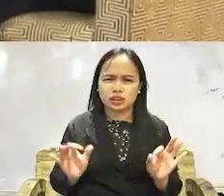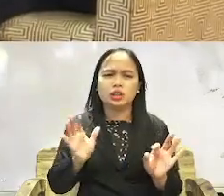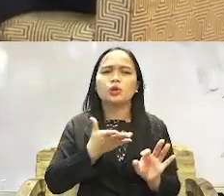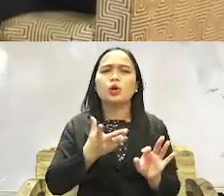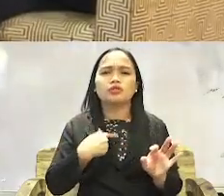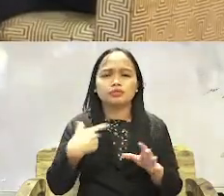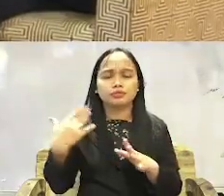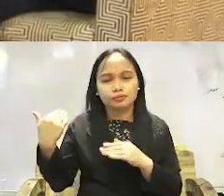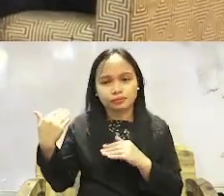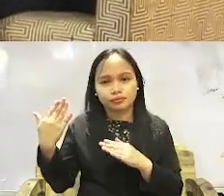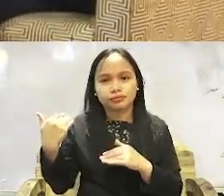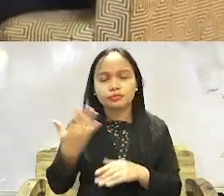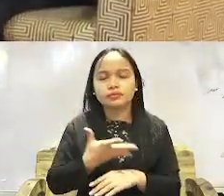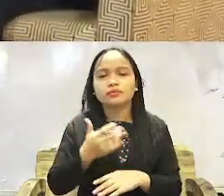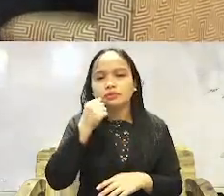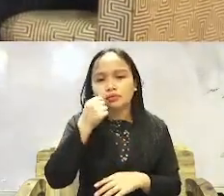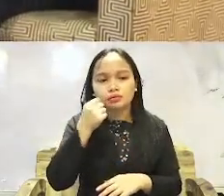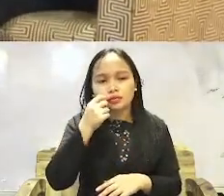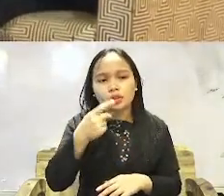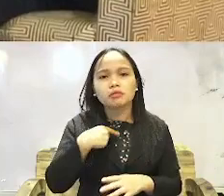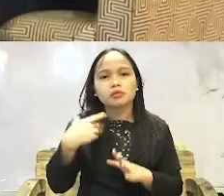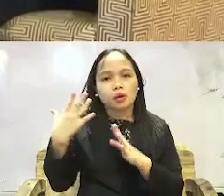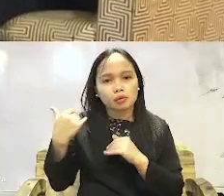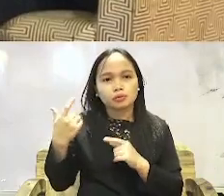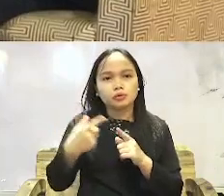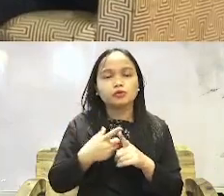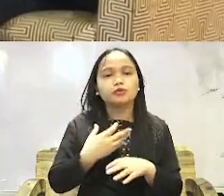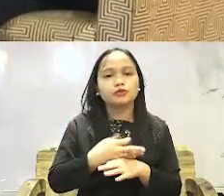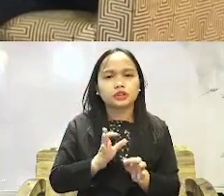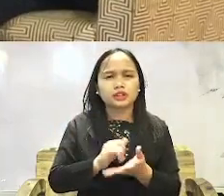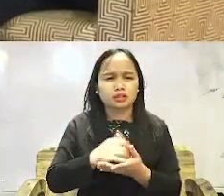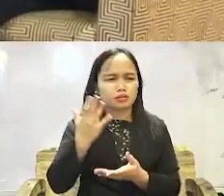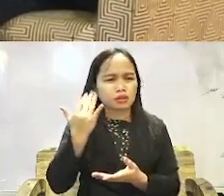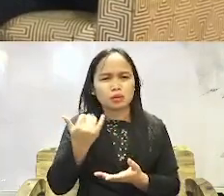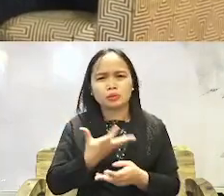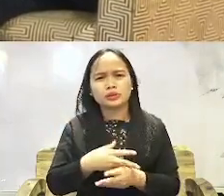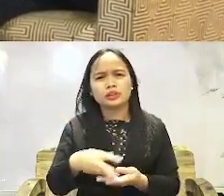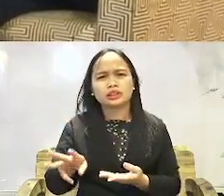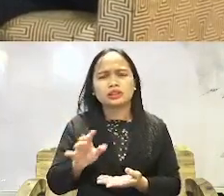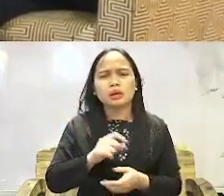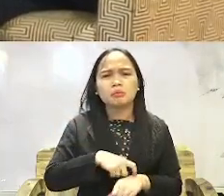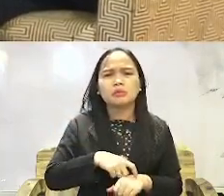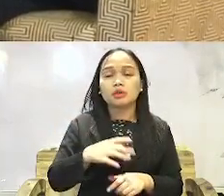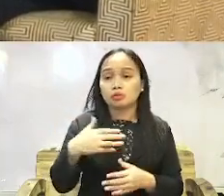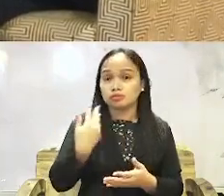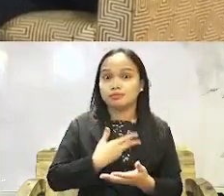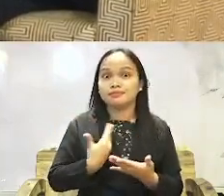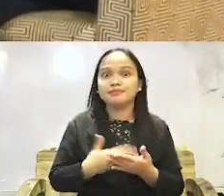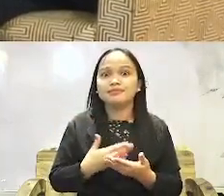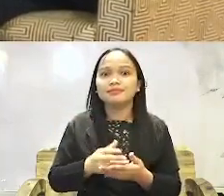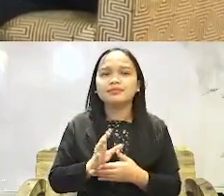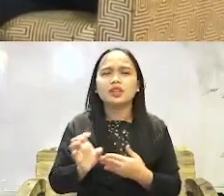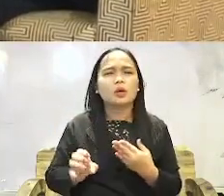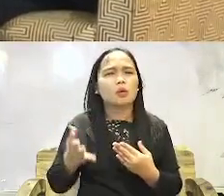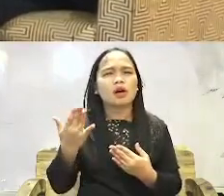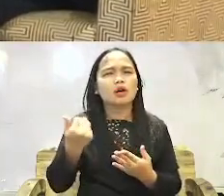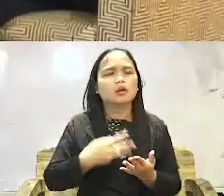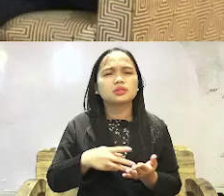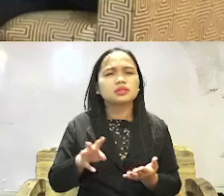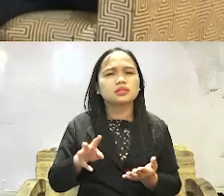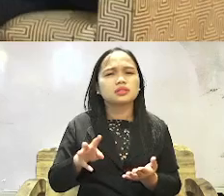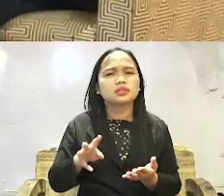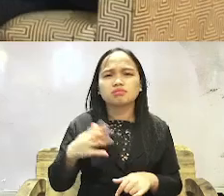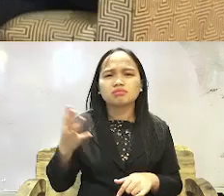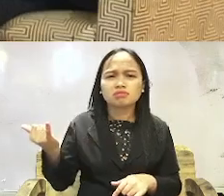eh. May pag-asa palagi na may ayos mo. Kaya, why waste time? No? Ito, pagtatapos natin. Why waste time?